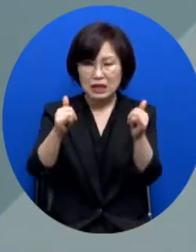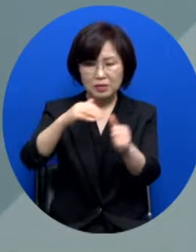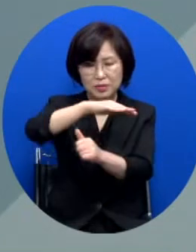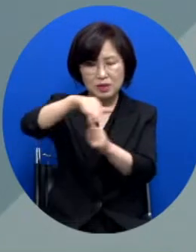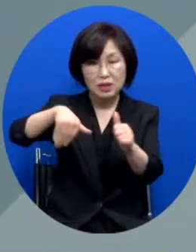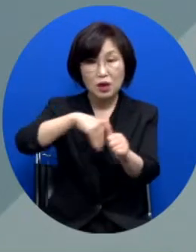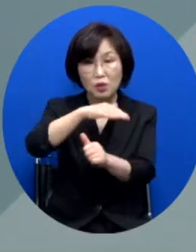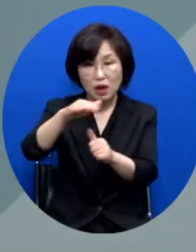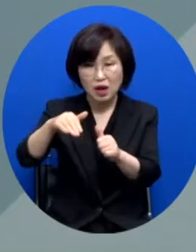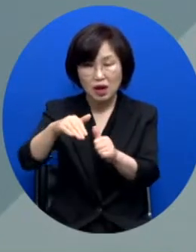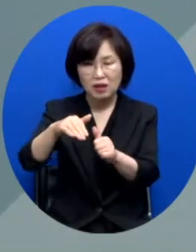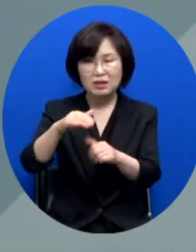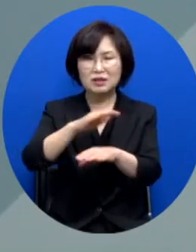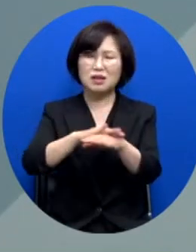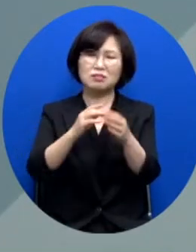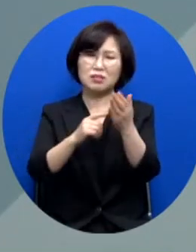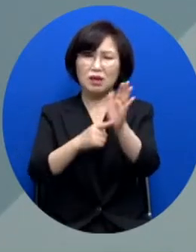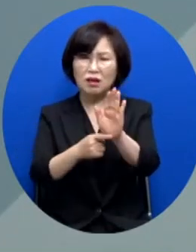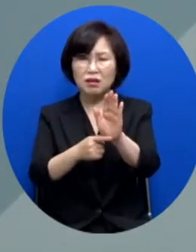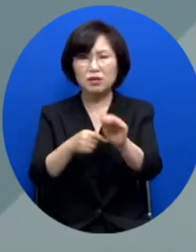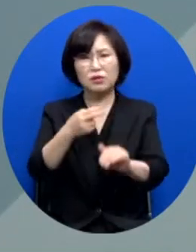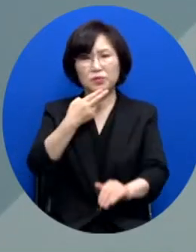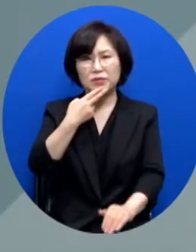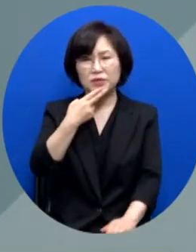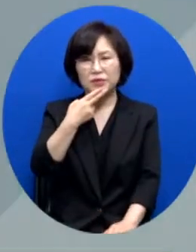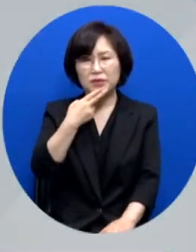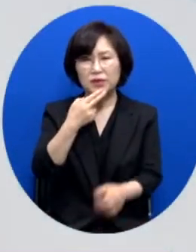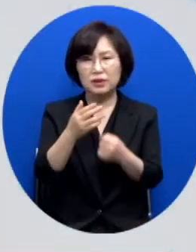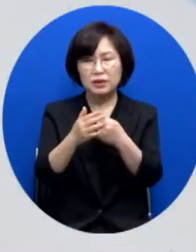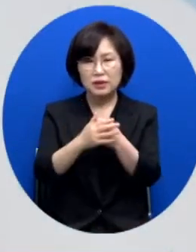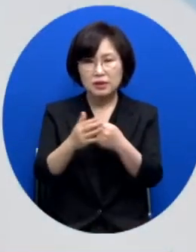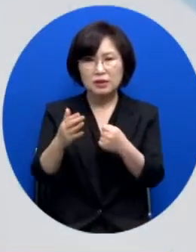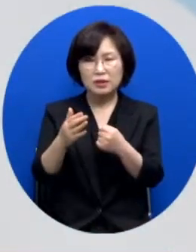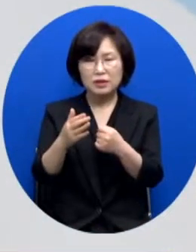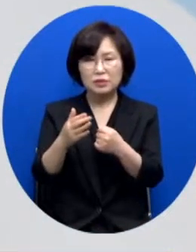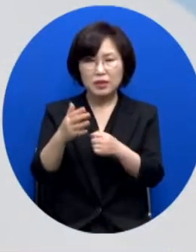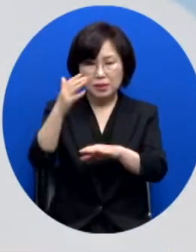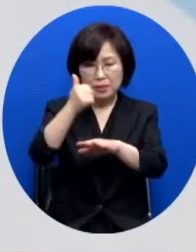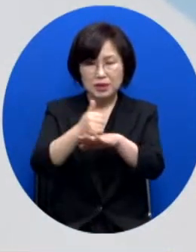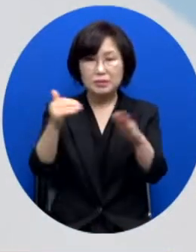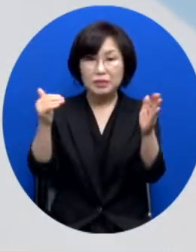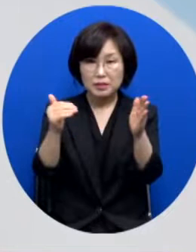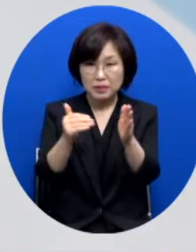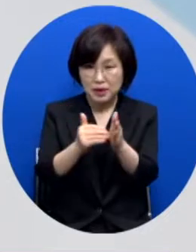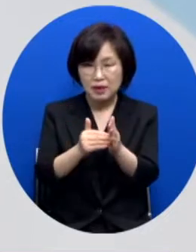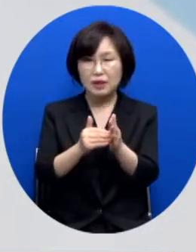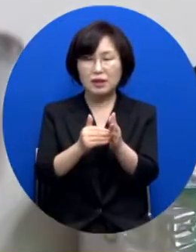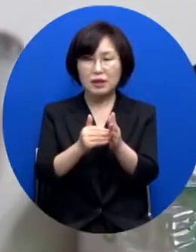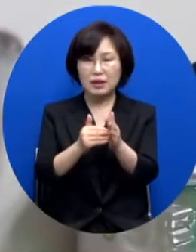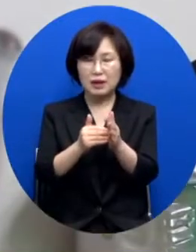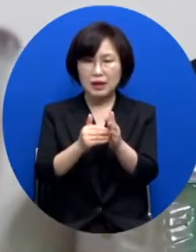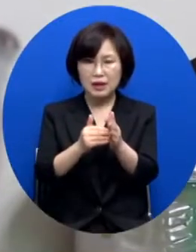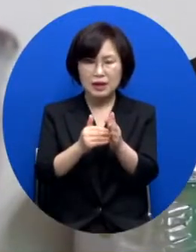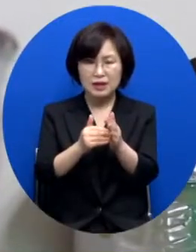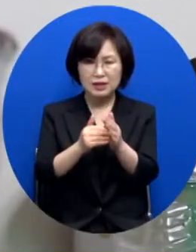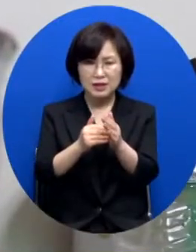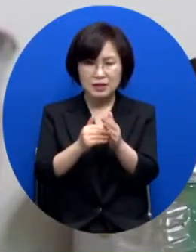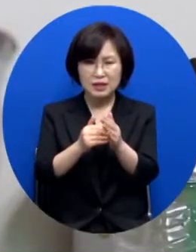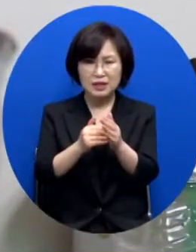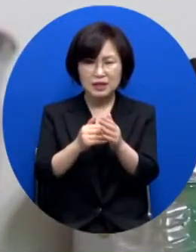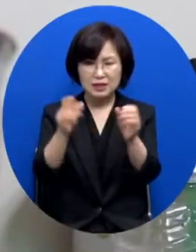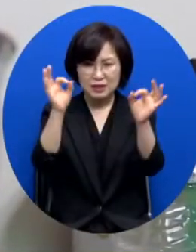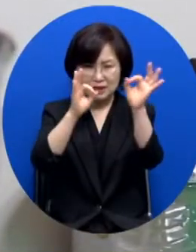실태는 잘 드러나지 않는 것이 특징이잖아요. 그래서 그분들을 끝까지 우리가 어떤 정보를 통해서